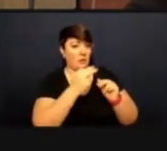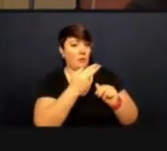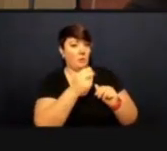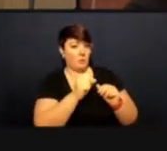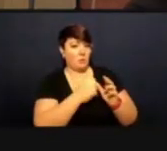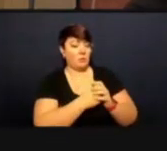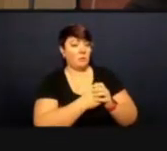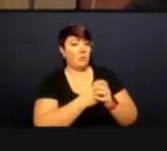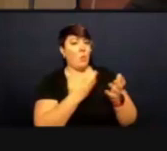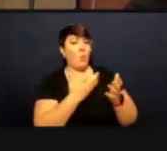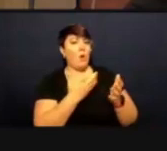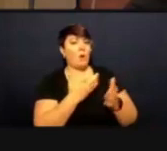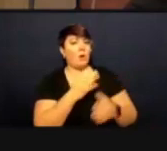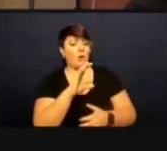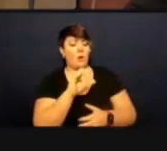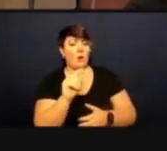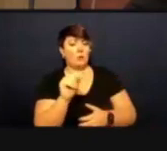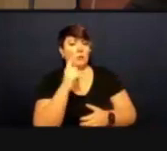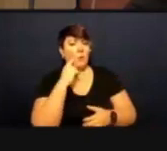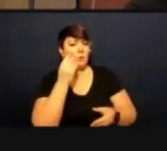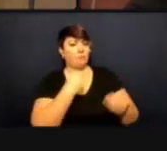upili.